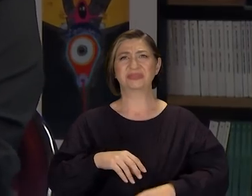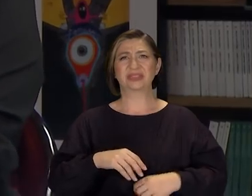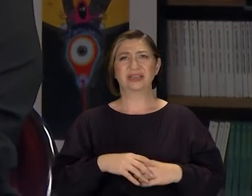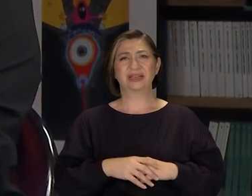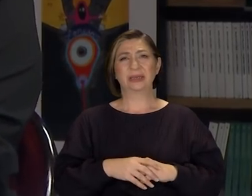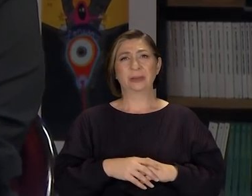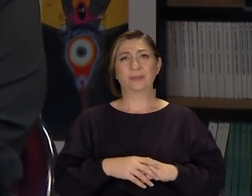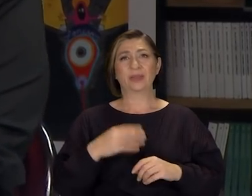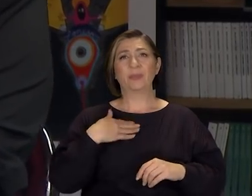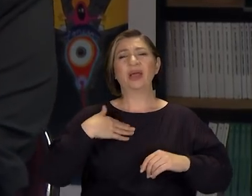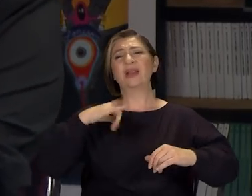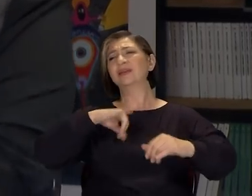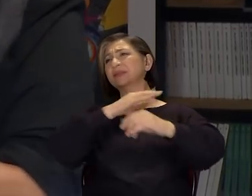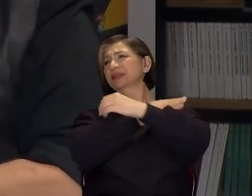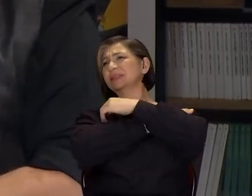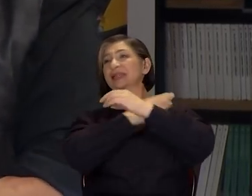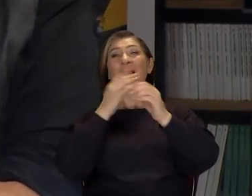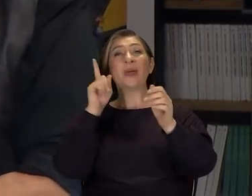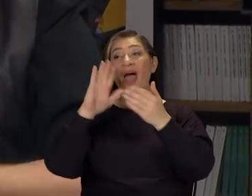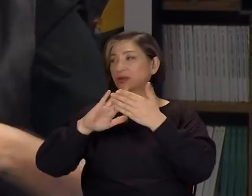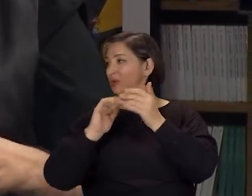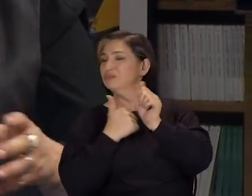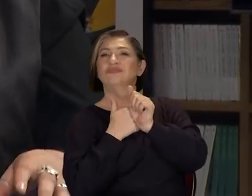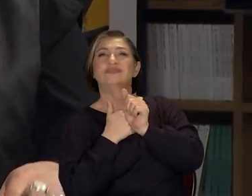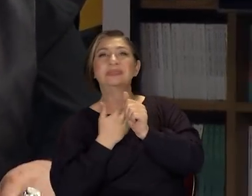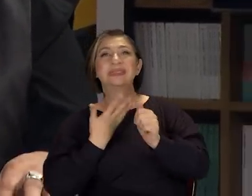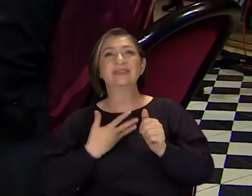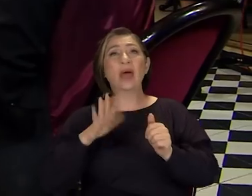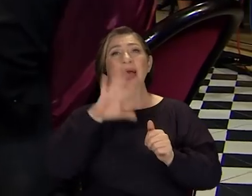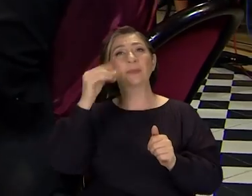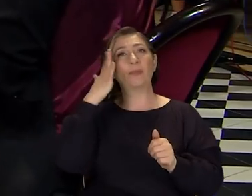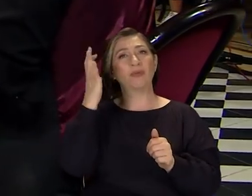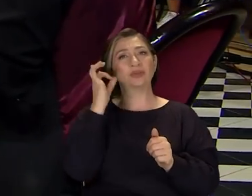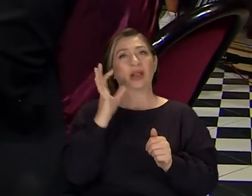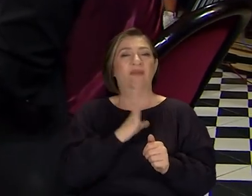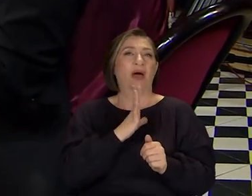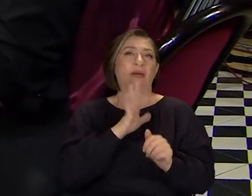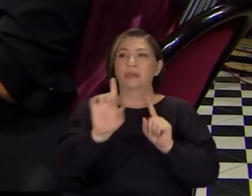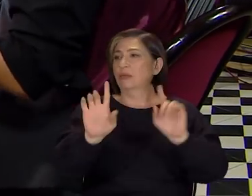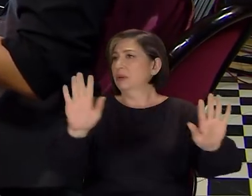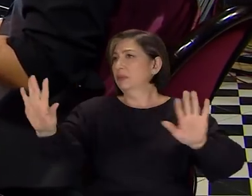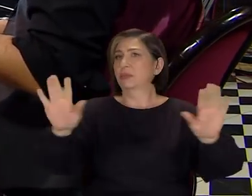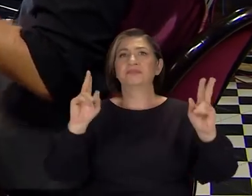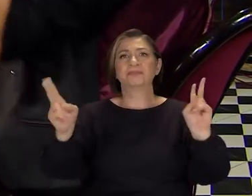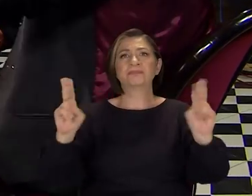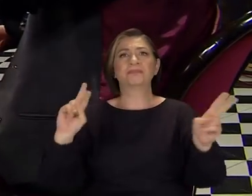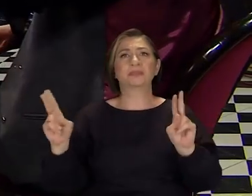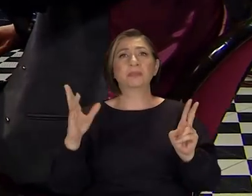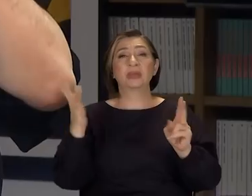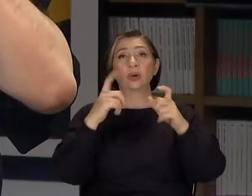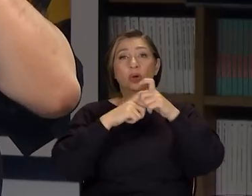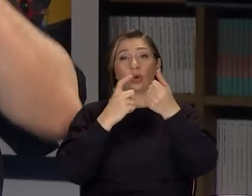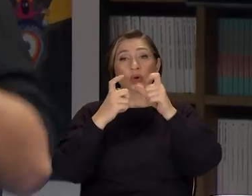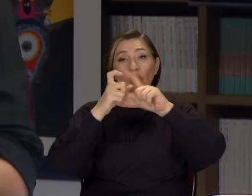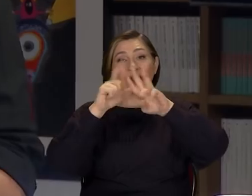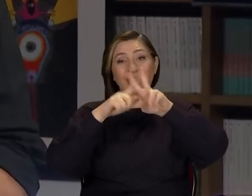yani ben arkamı yaslamayı çok seviyorum böyle. Çünkü herkesin başka bir profesyonelliği var. Mesela Gülden ve